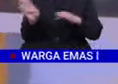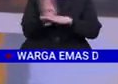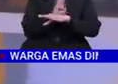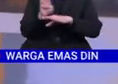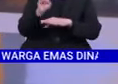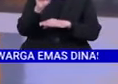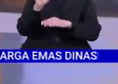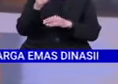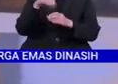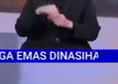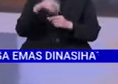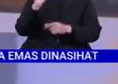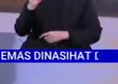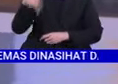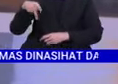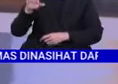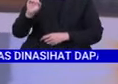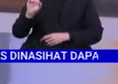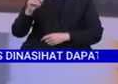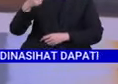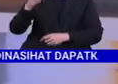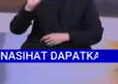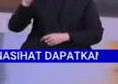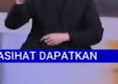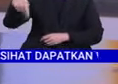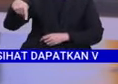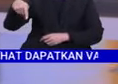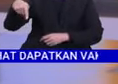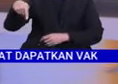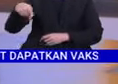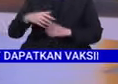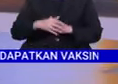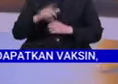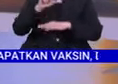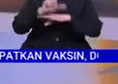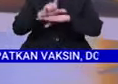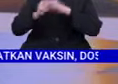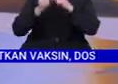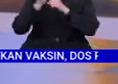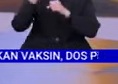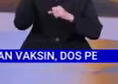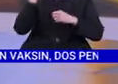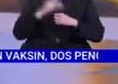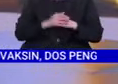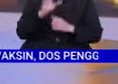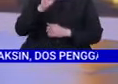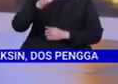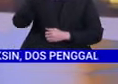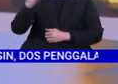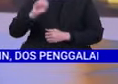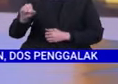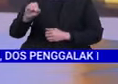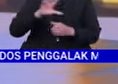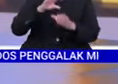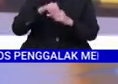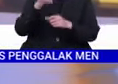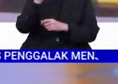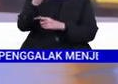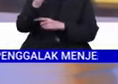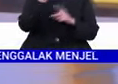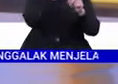dalam negeri dan hal ehwal pengguna cvd nhcp Labuan tahun lalu 700 daripadanya membabitkan